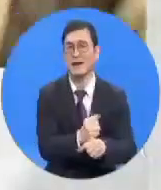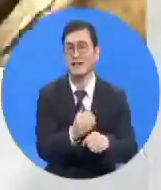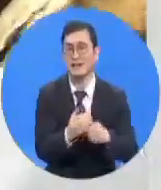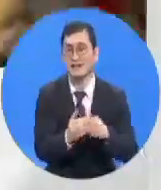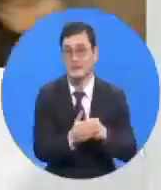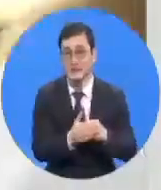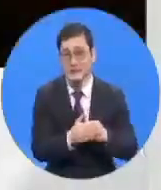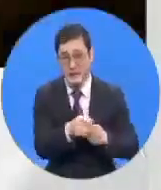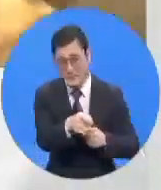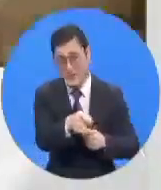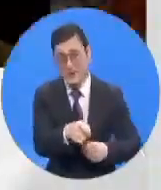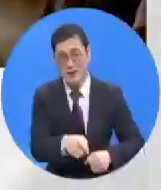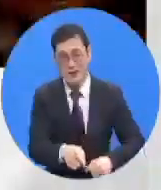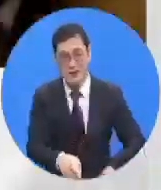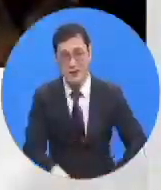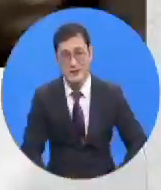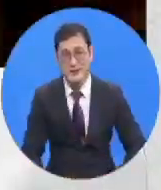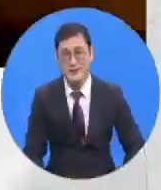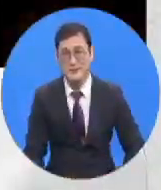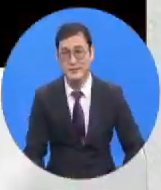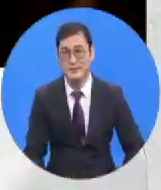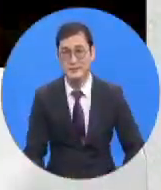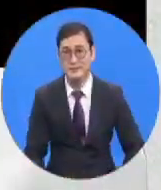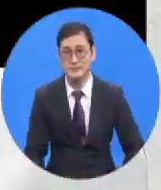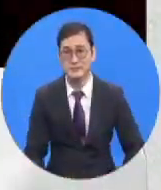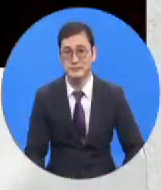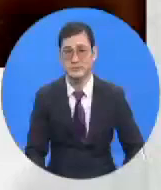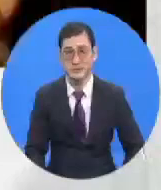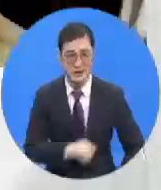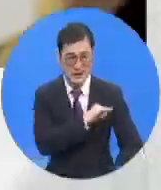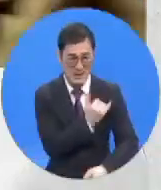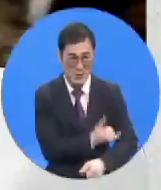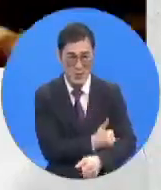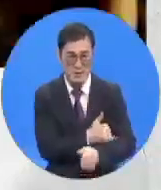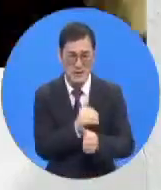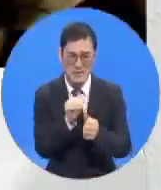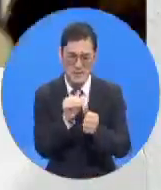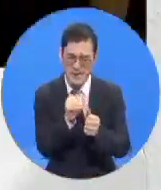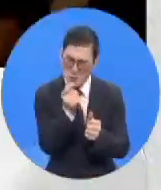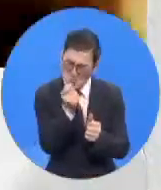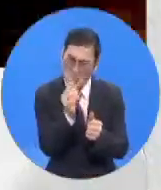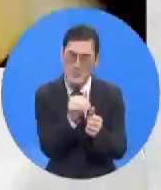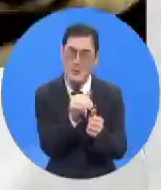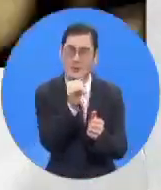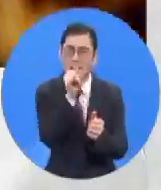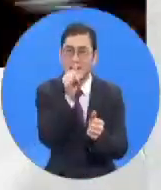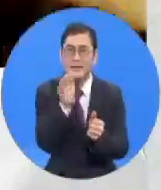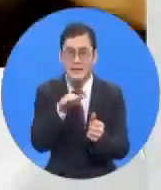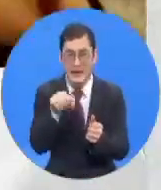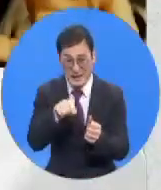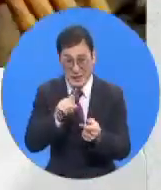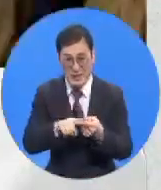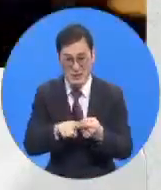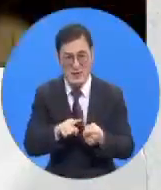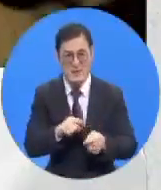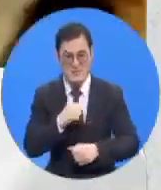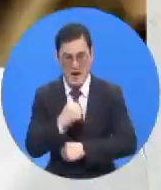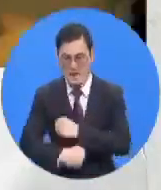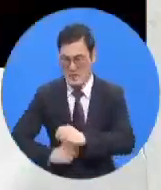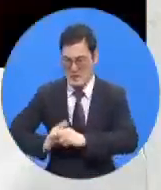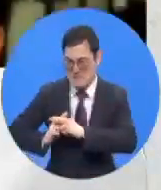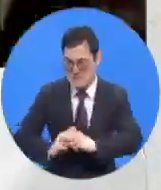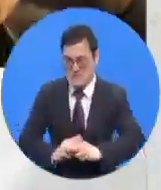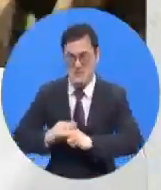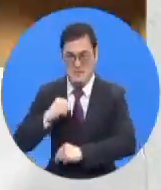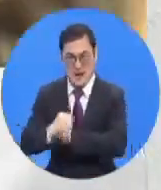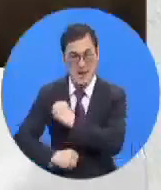아주 엄격하게 그 적용이 돼야 된다. 예. 2항 더 명백하게는 행정 편의적으로 남용돼서는 안 된다. 이런 대원칙이